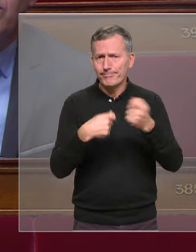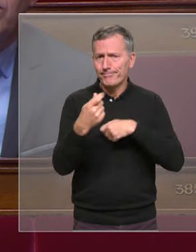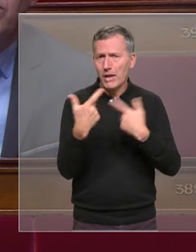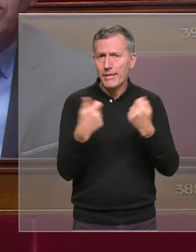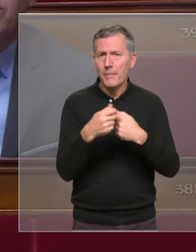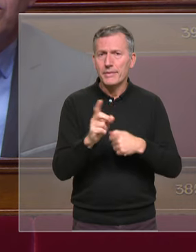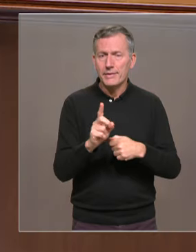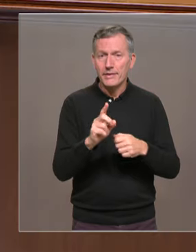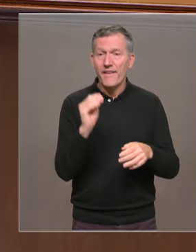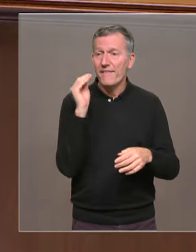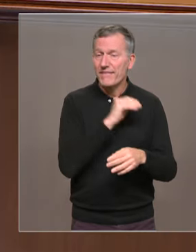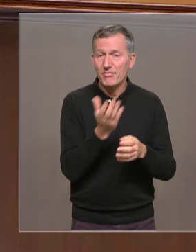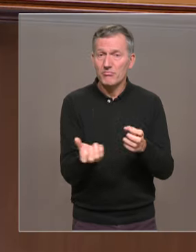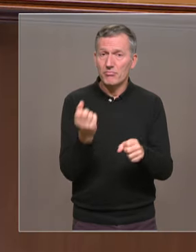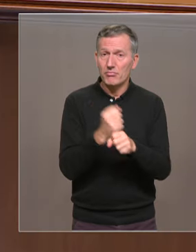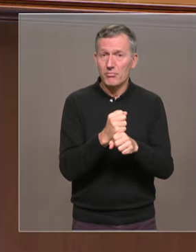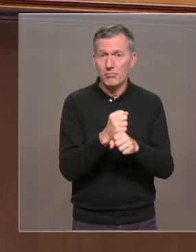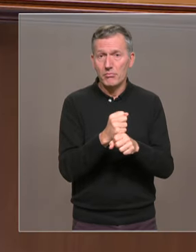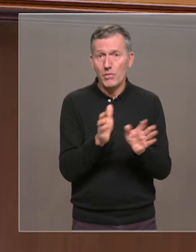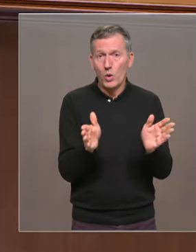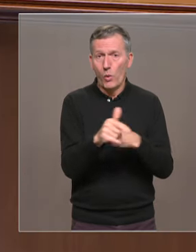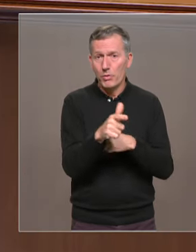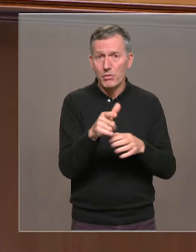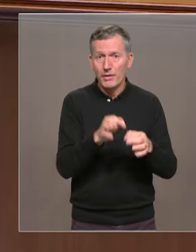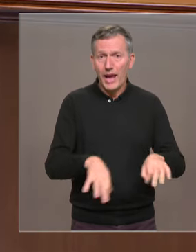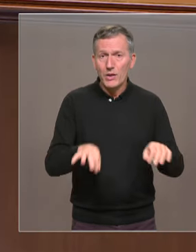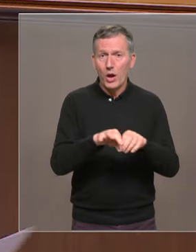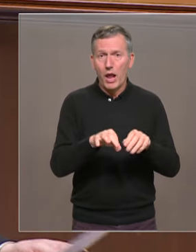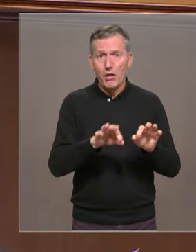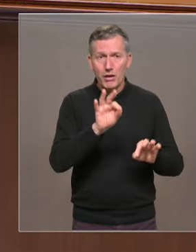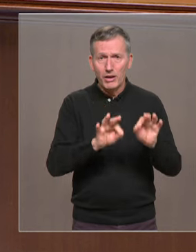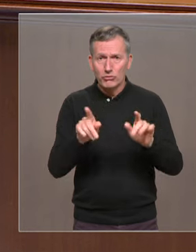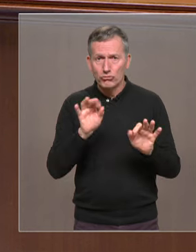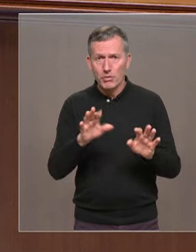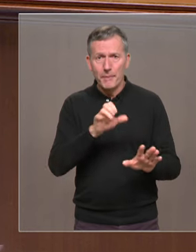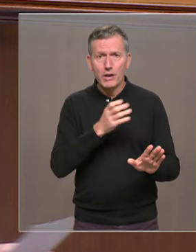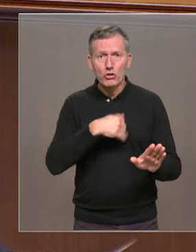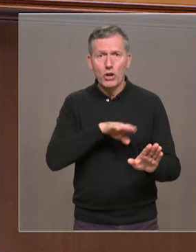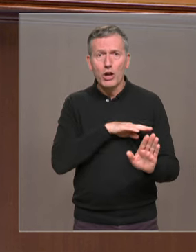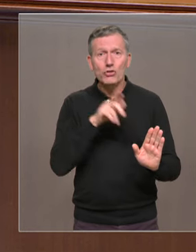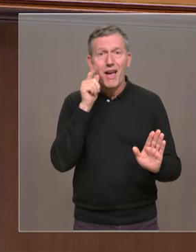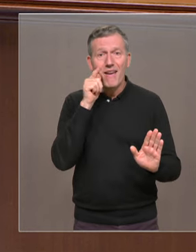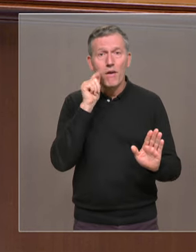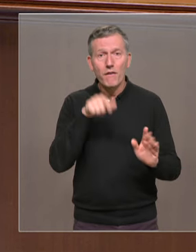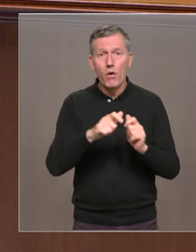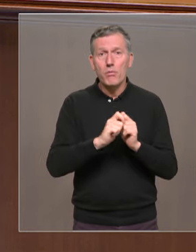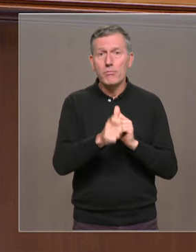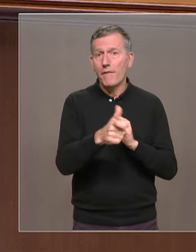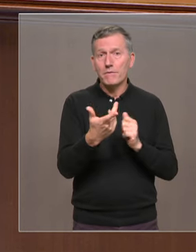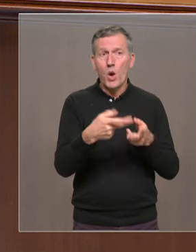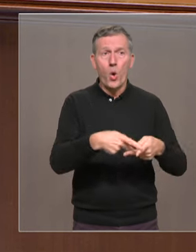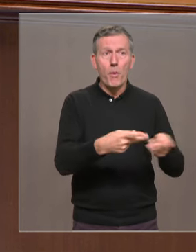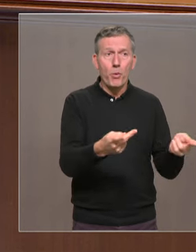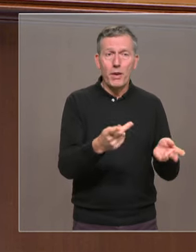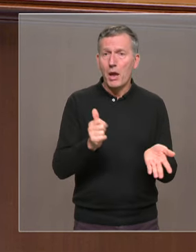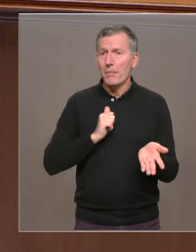souhaité mettre en place très vite une cellule territoriale de régulation des prises en charge, là aussi, afin que l'effort de prise en charge soit répercuté autant sur le public